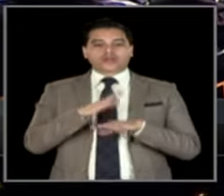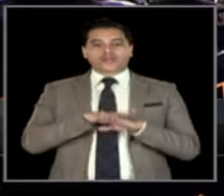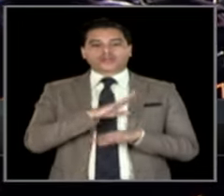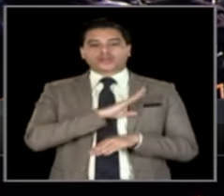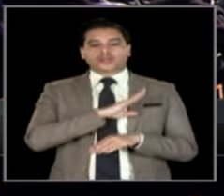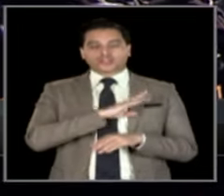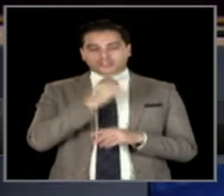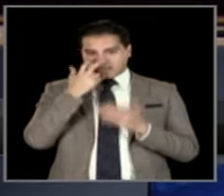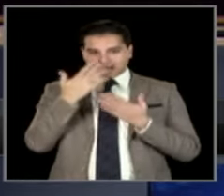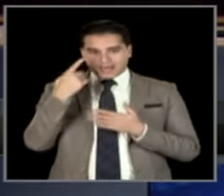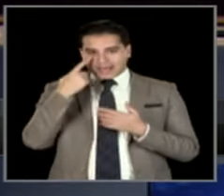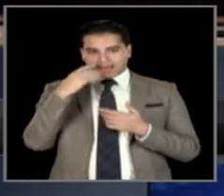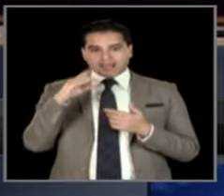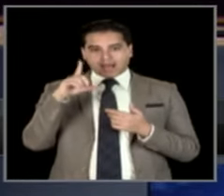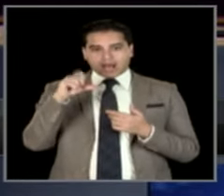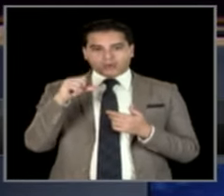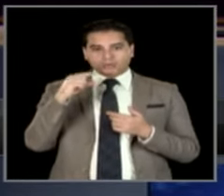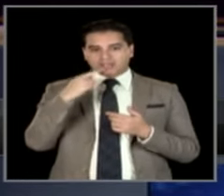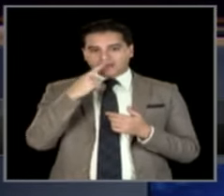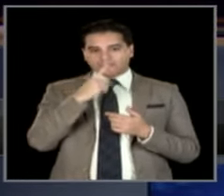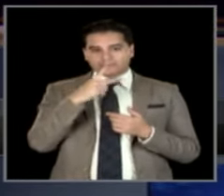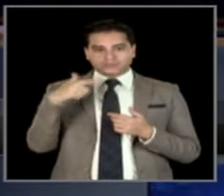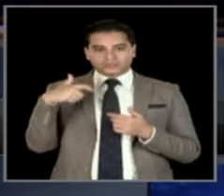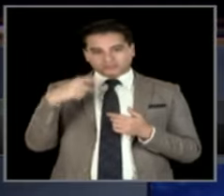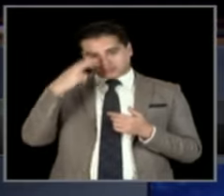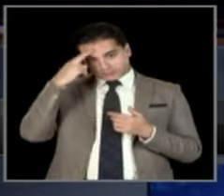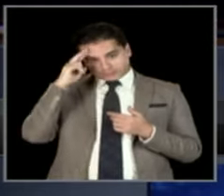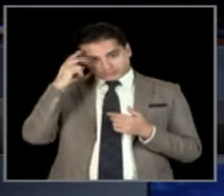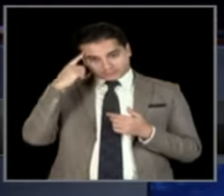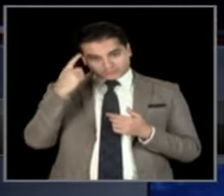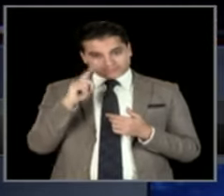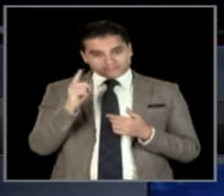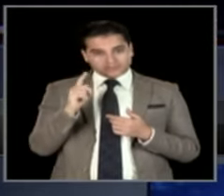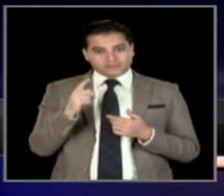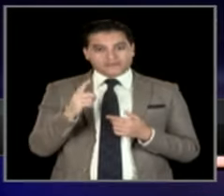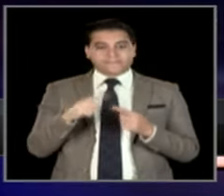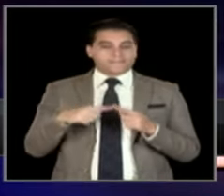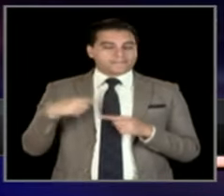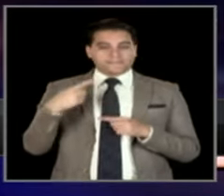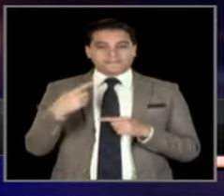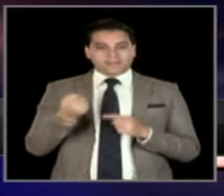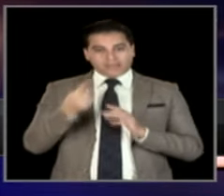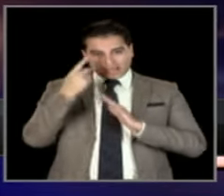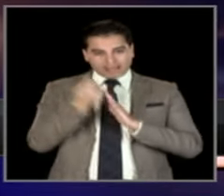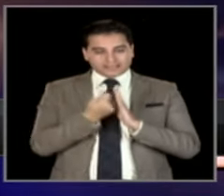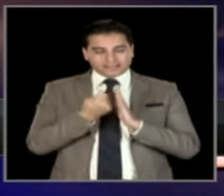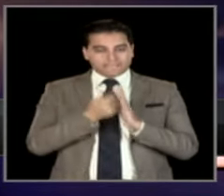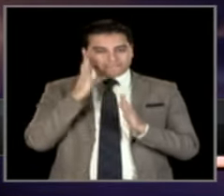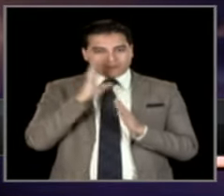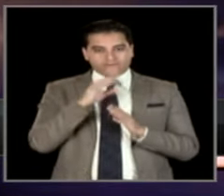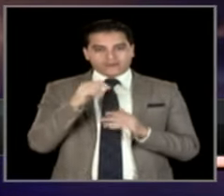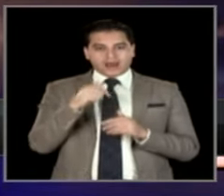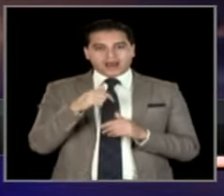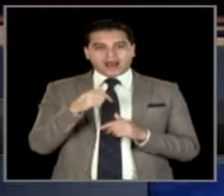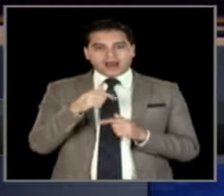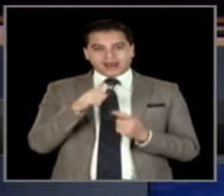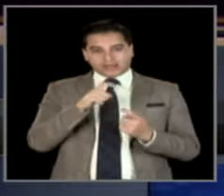في معركة عين جالوت عام 1260؟ باص. أديب أفغاني مؤلف رواية عداء الطائرة